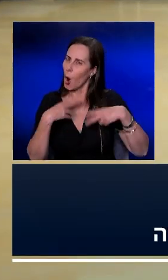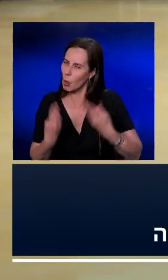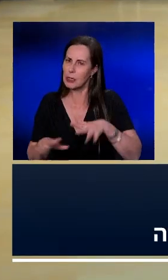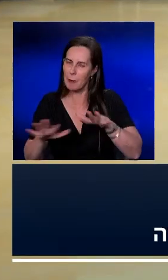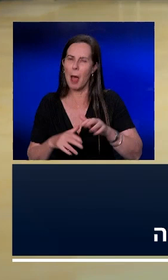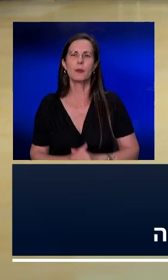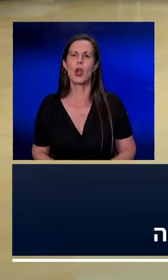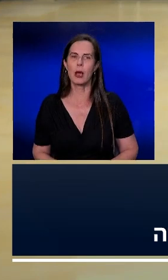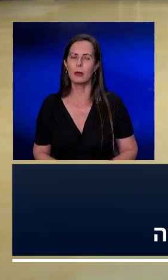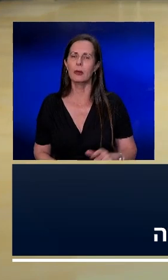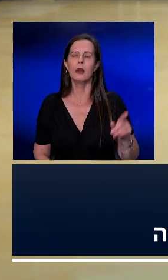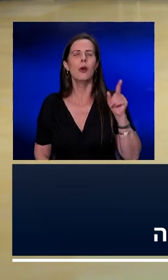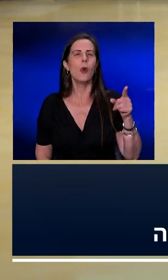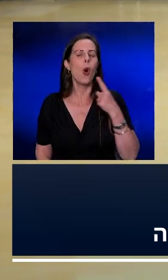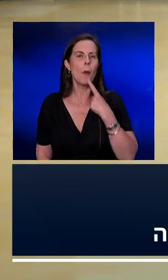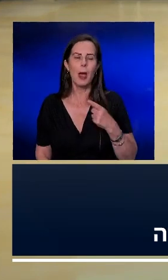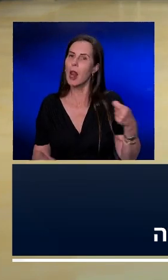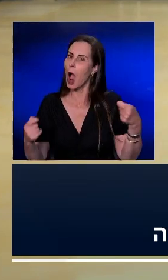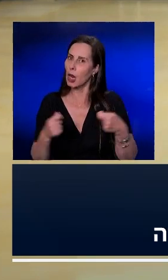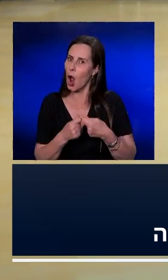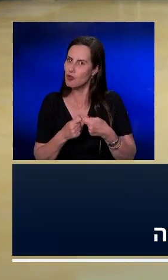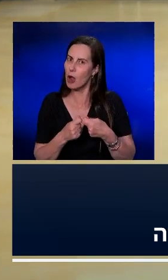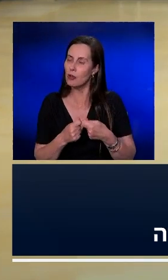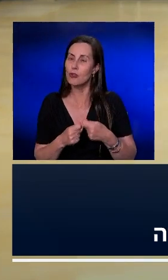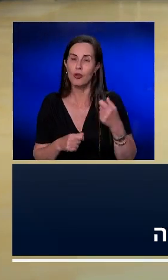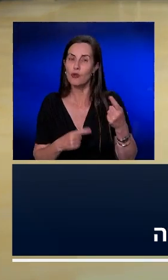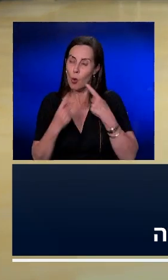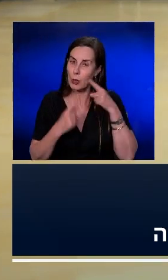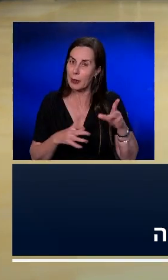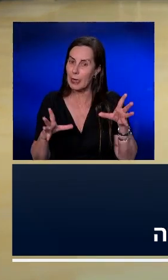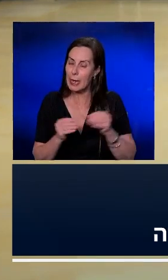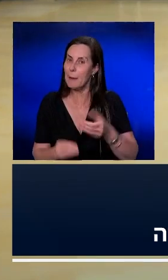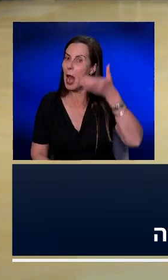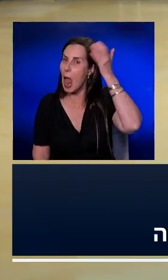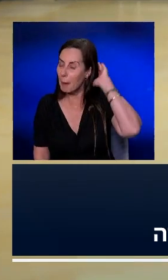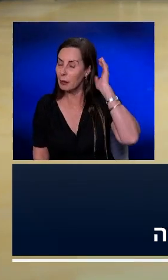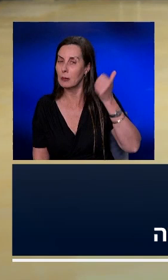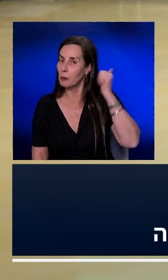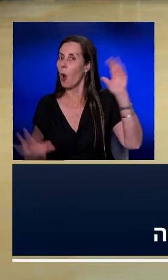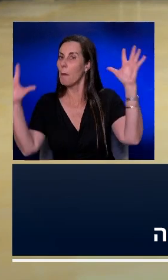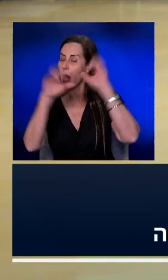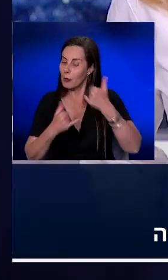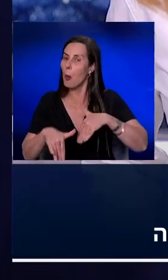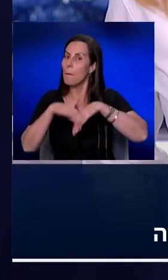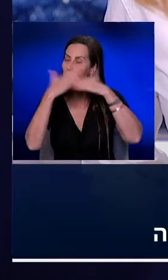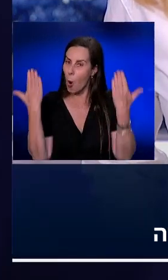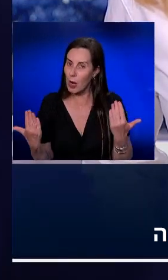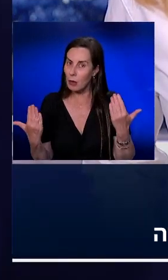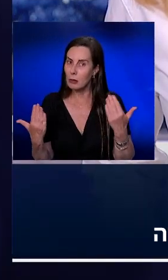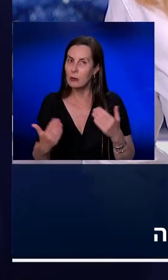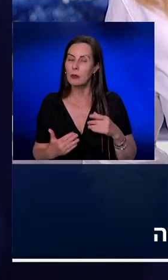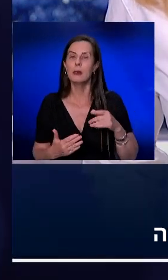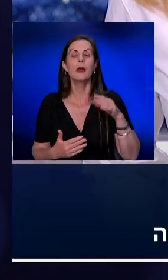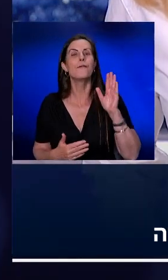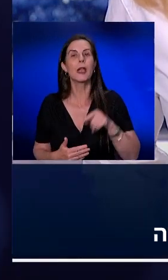הקואליציה, מספר לנו על המגעים הצמודים שניהל הוא עם יאיר לפיד במהלך הלילה והבוקר הזה,